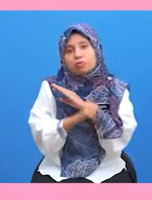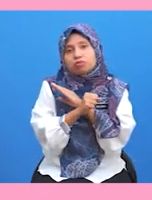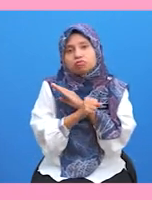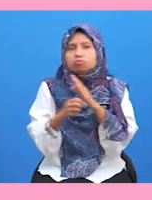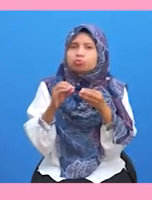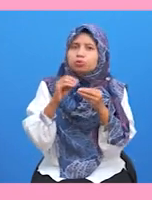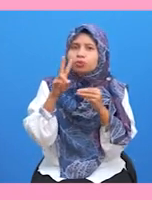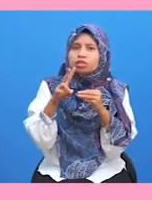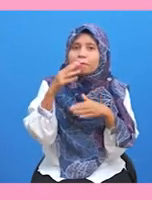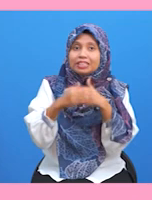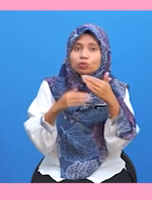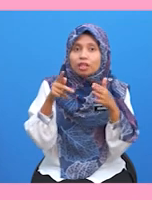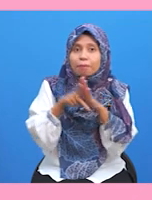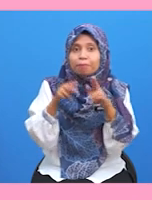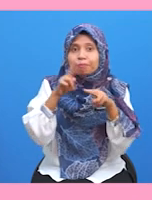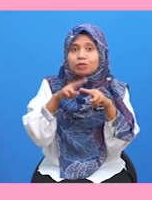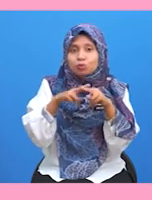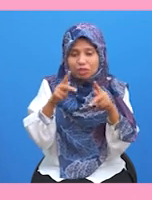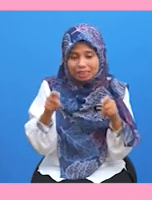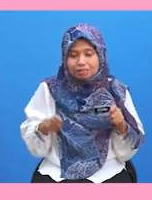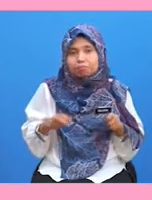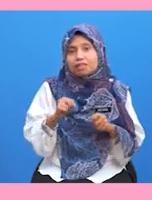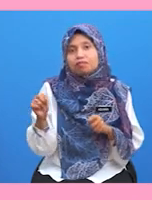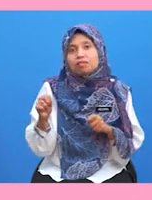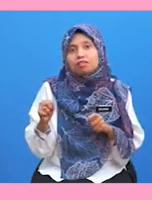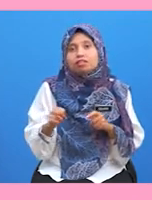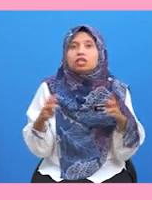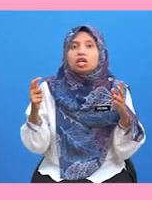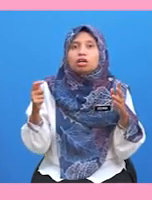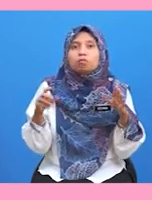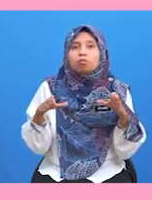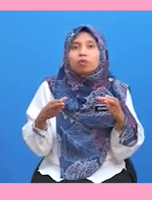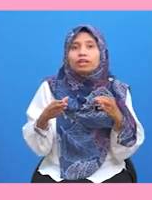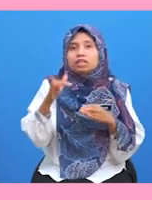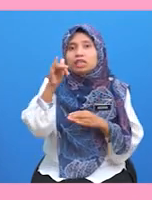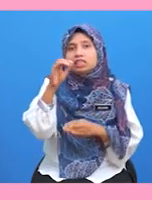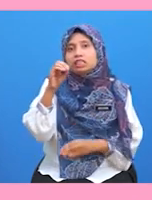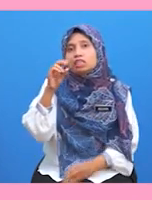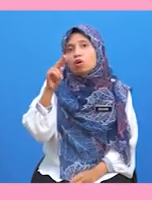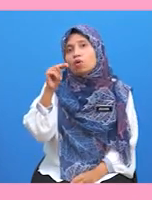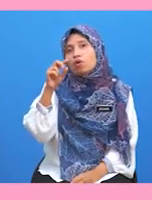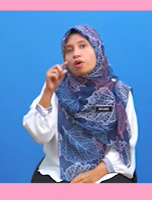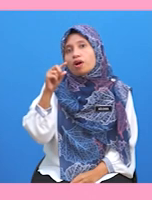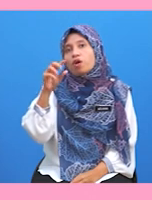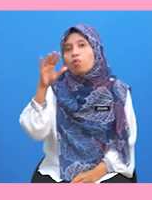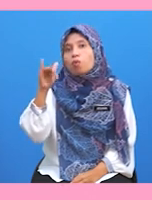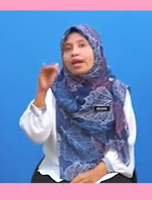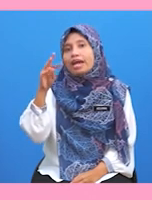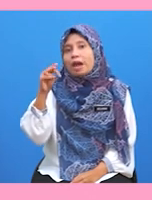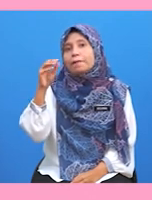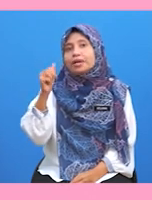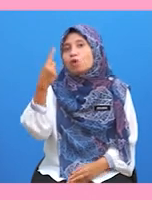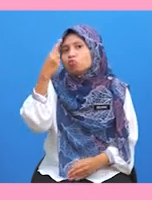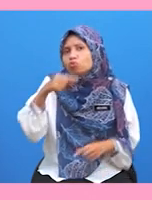penduduk tempatan. Golongan pro penyerahan menubuhkan Young Malay Association YMA